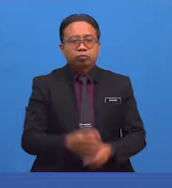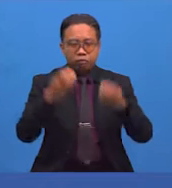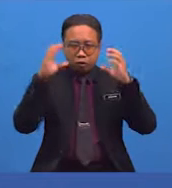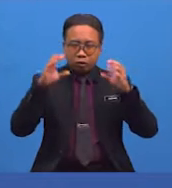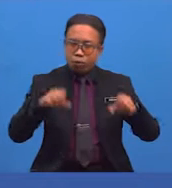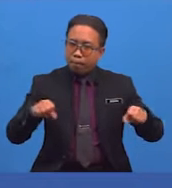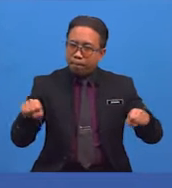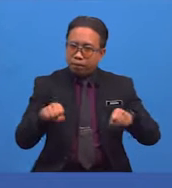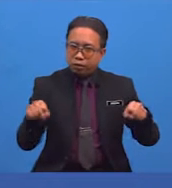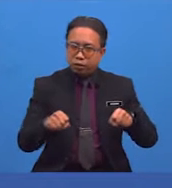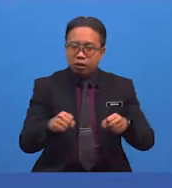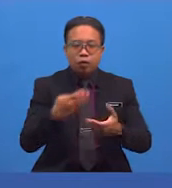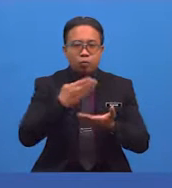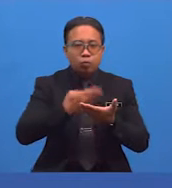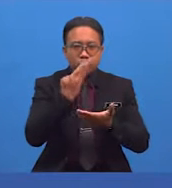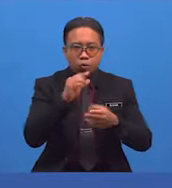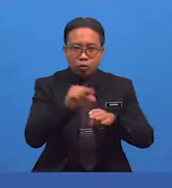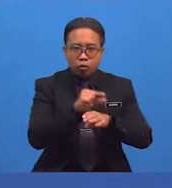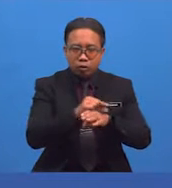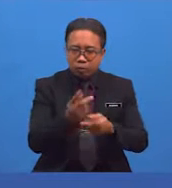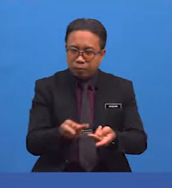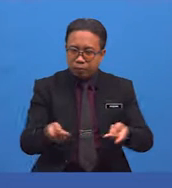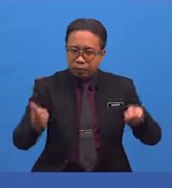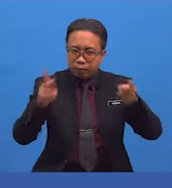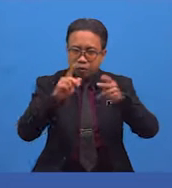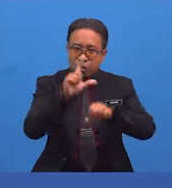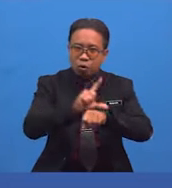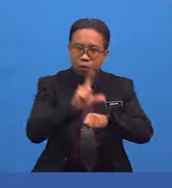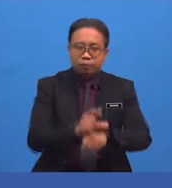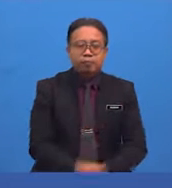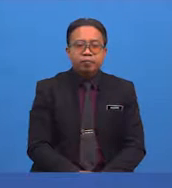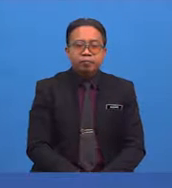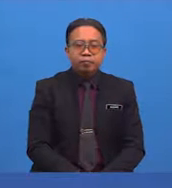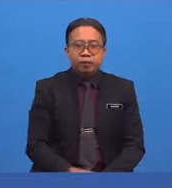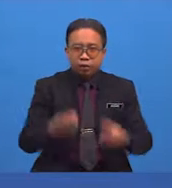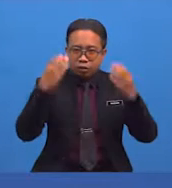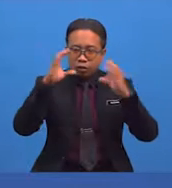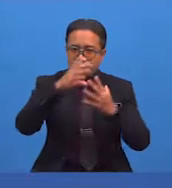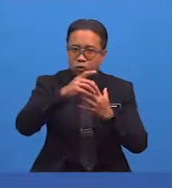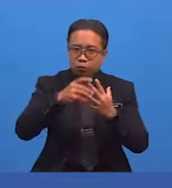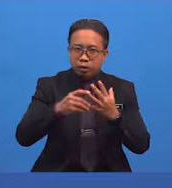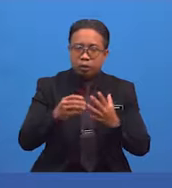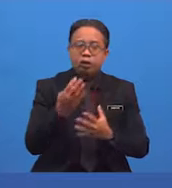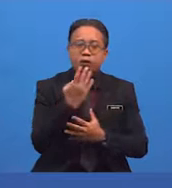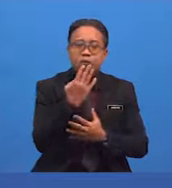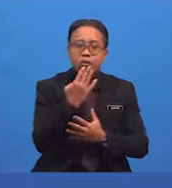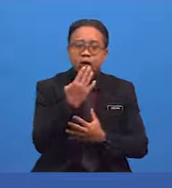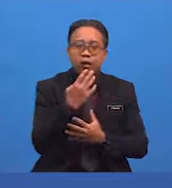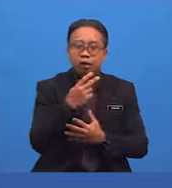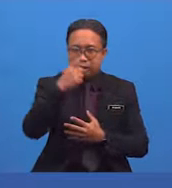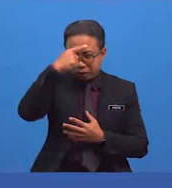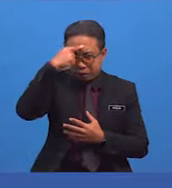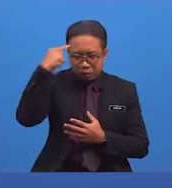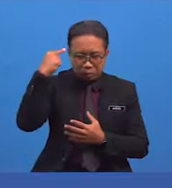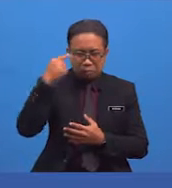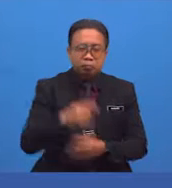Cikgu memasak bubur dengan menggunakan periuk logam. Cikgu memilih periuk logam yang berwarna gelap